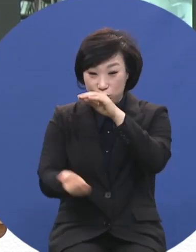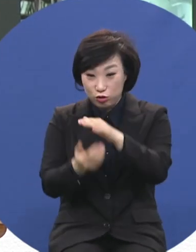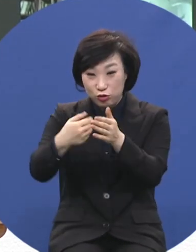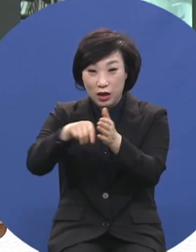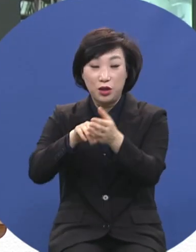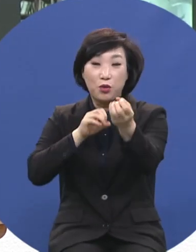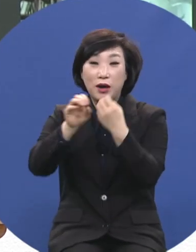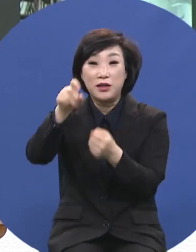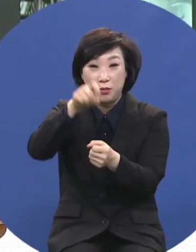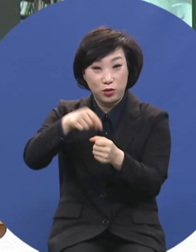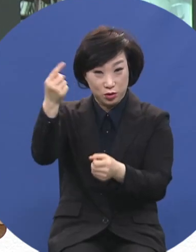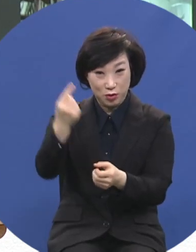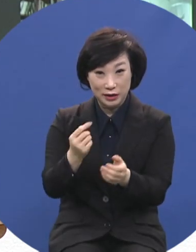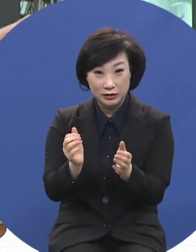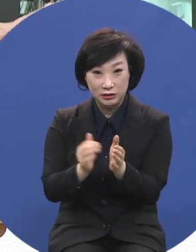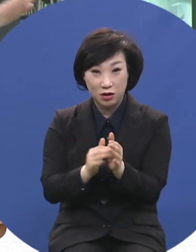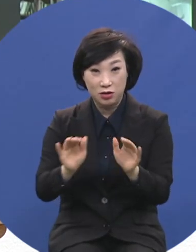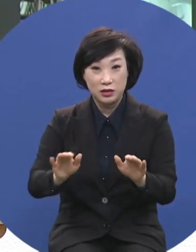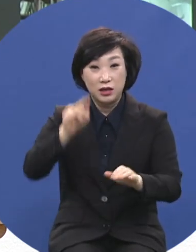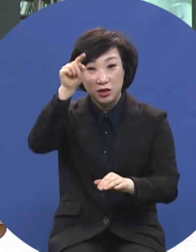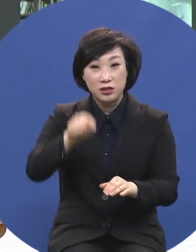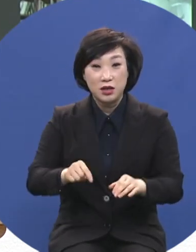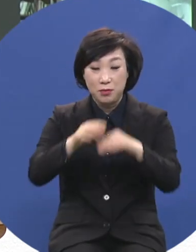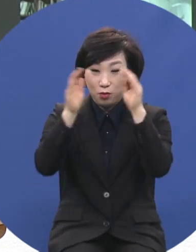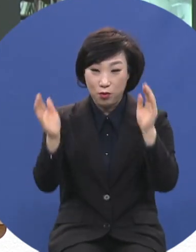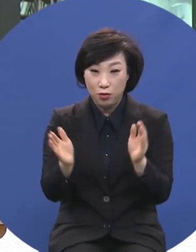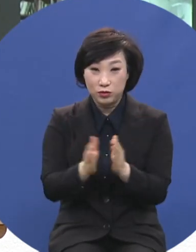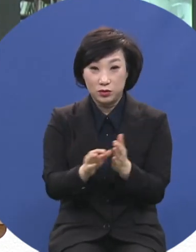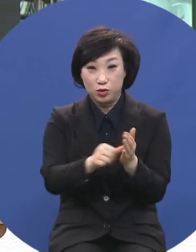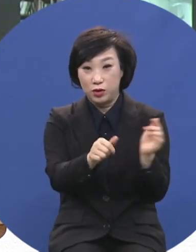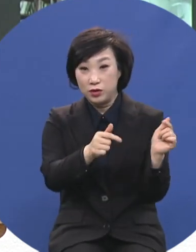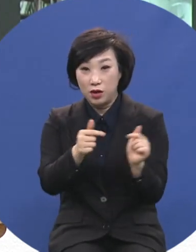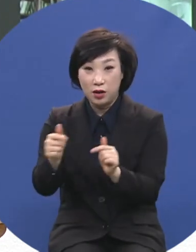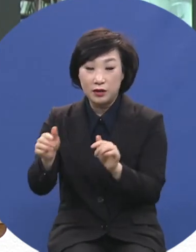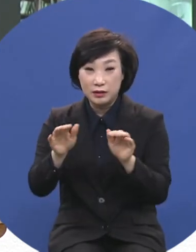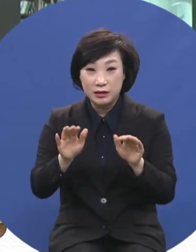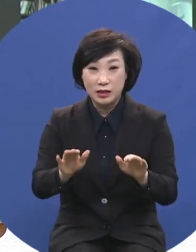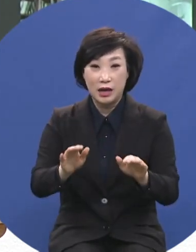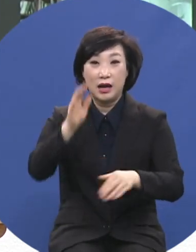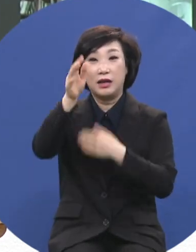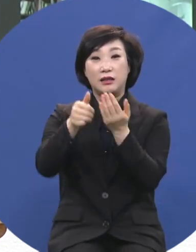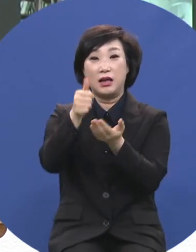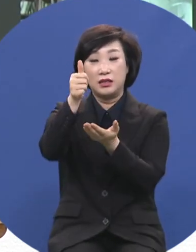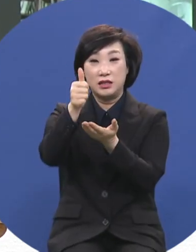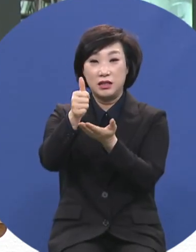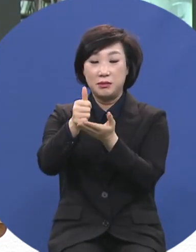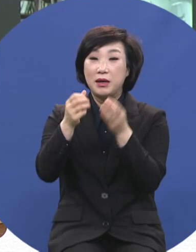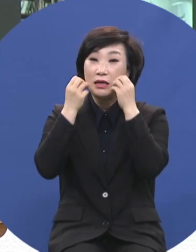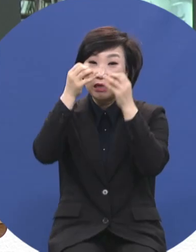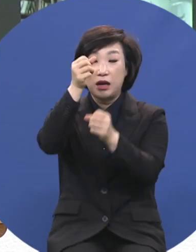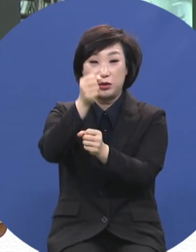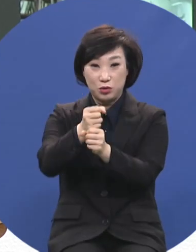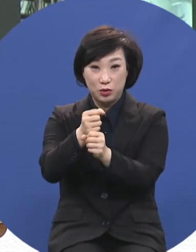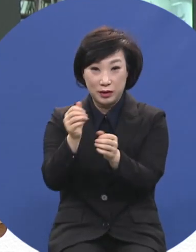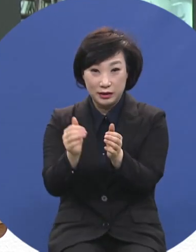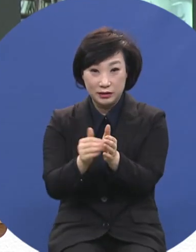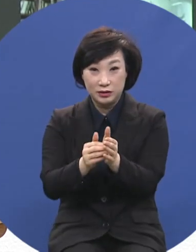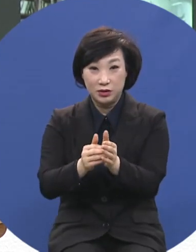말이죠. 천지의 모든 만물은 하나님께서